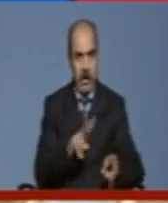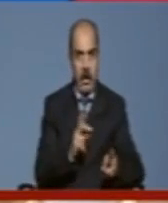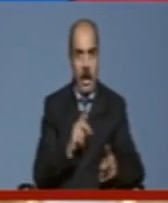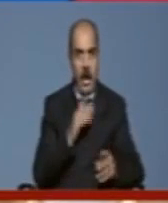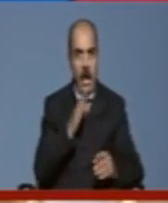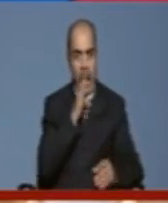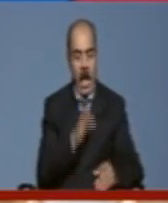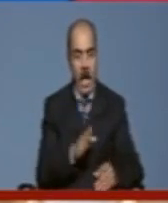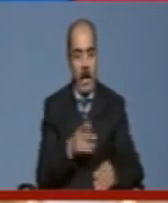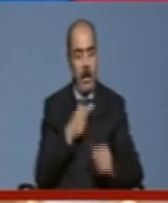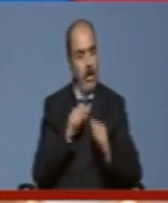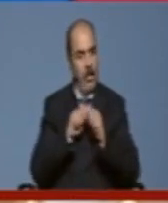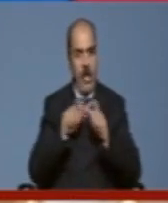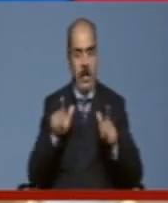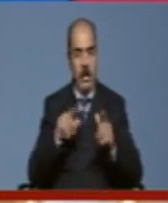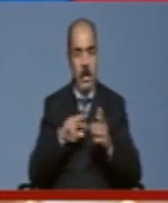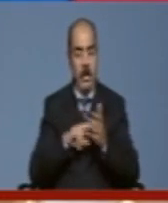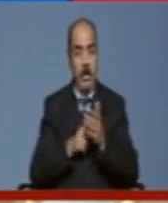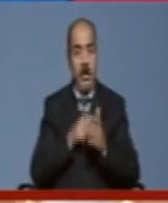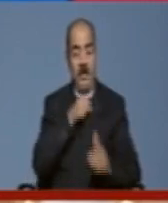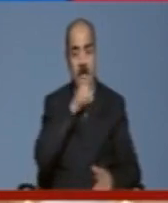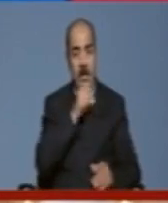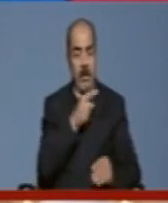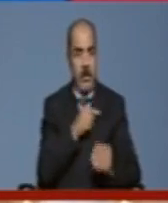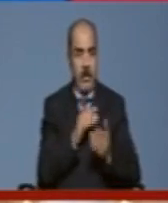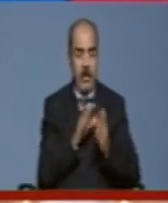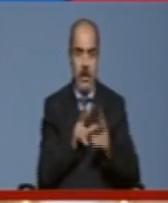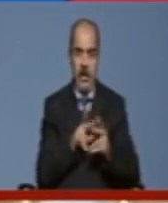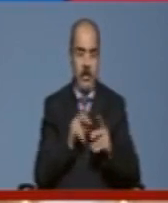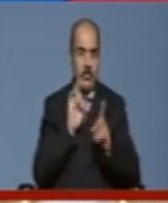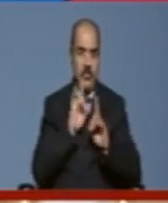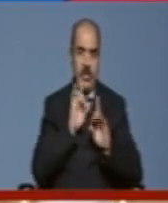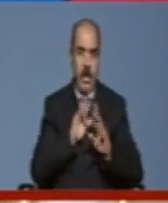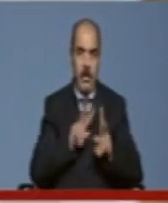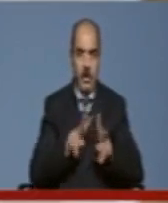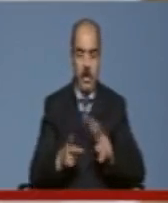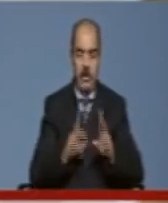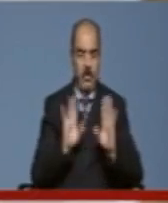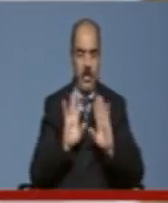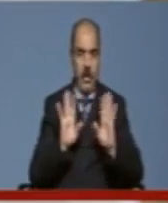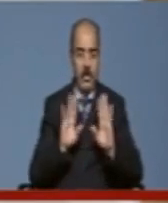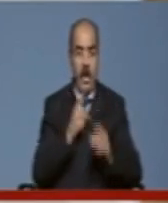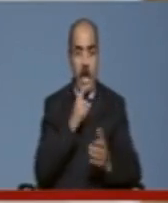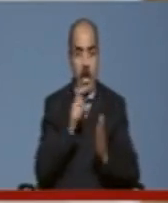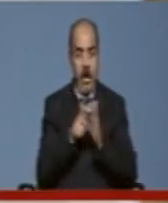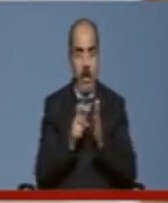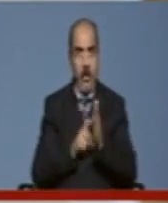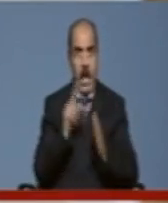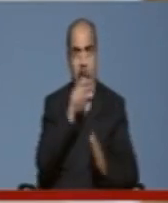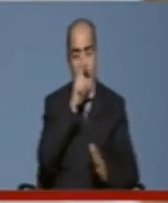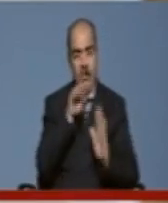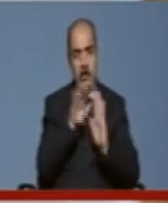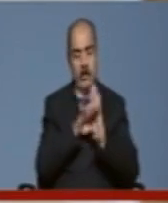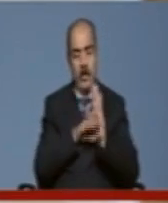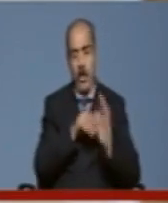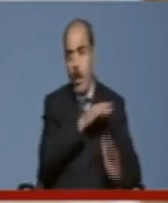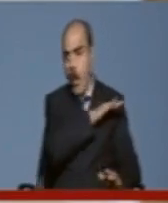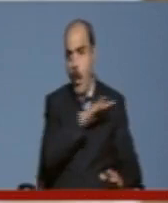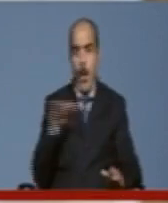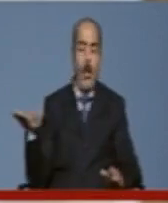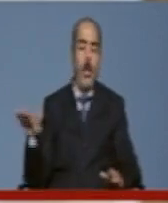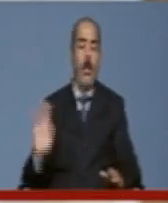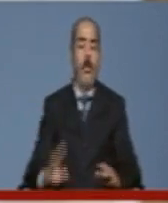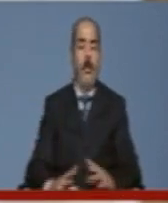أكون واضحا جدا، فرنسا لا تمارس إزدواجية المعايير، القانون الدولي ينطبق على الجميع،